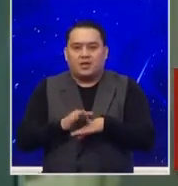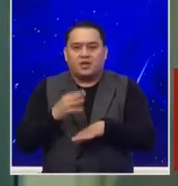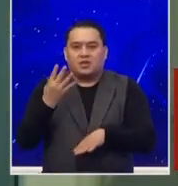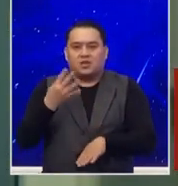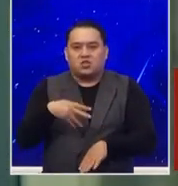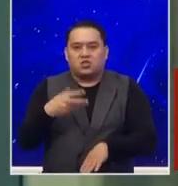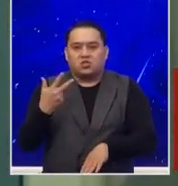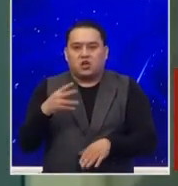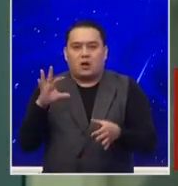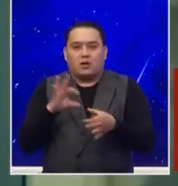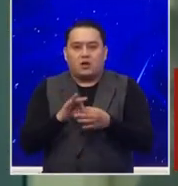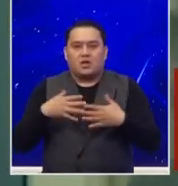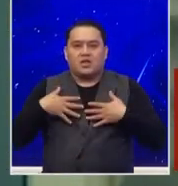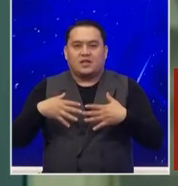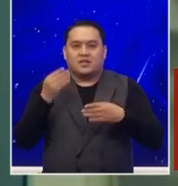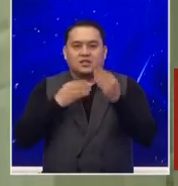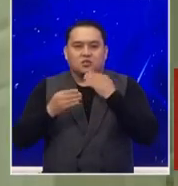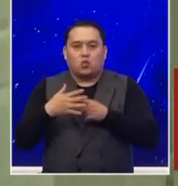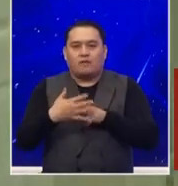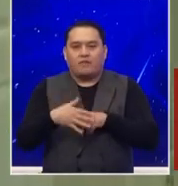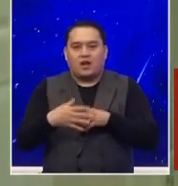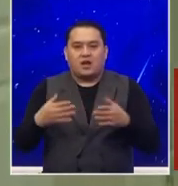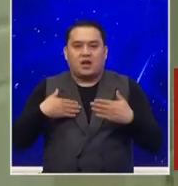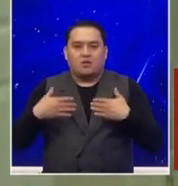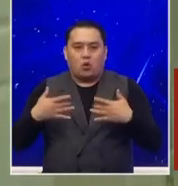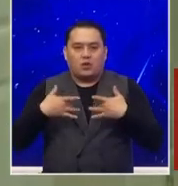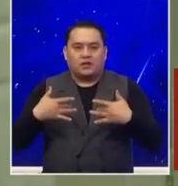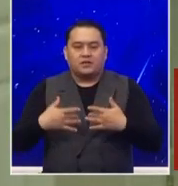34 человека подключены к аппаратам искусственной вентиляции легких.